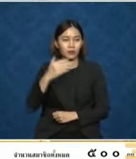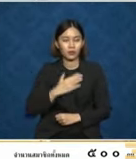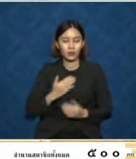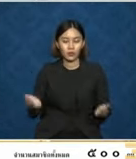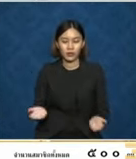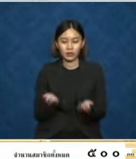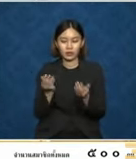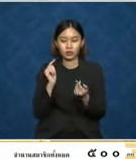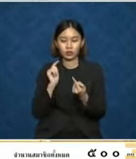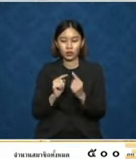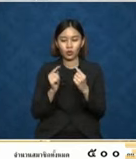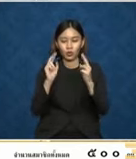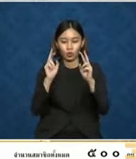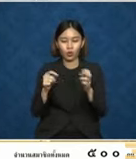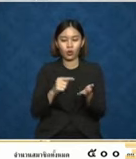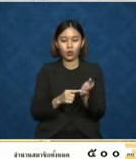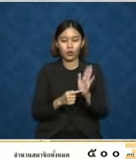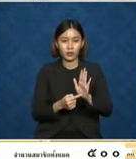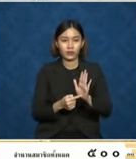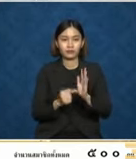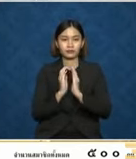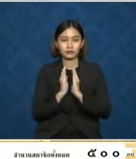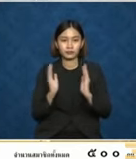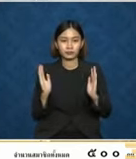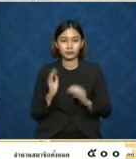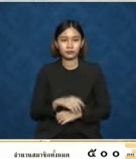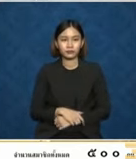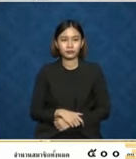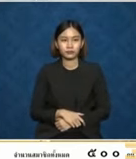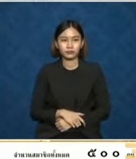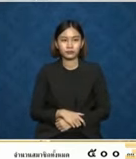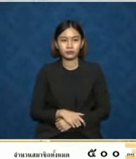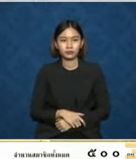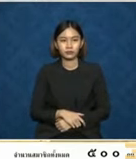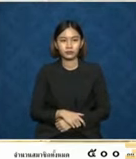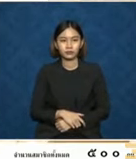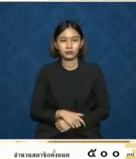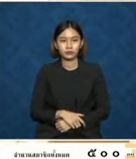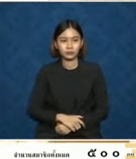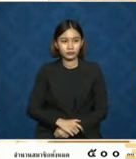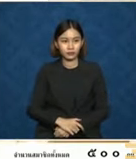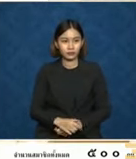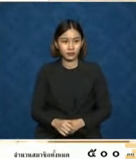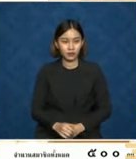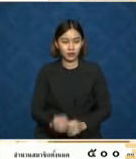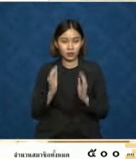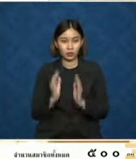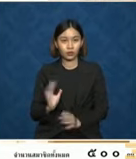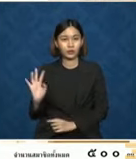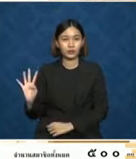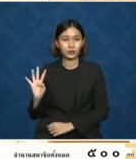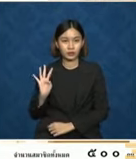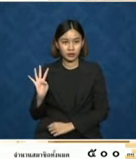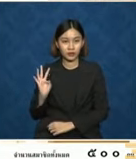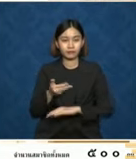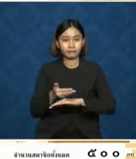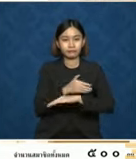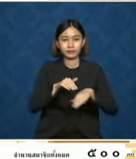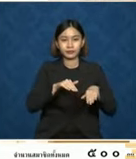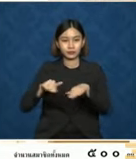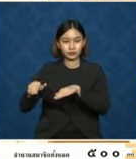สนุนยัตตินี้นะครับขอบคุณนะครับ ครับขอบคุณครับอีก4ท่านนะครับจะได้เตรียมตัวน